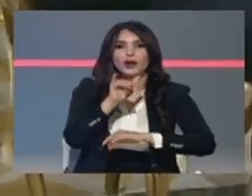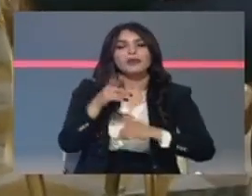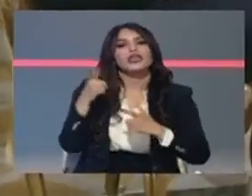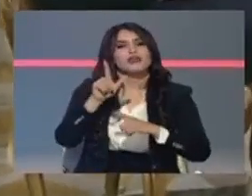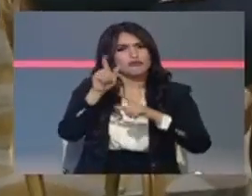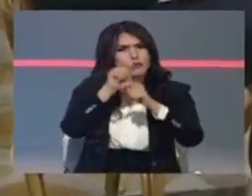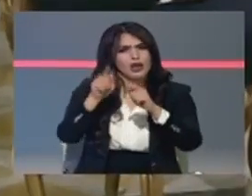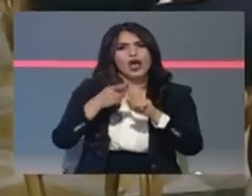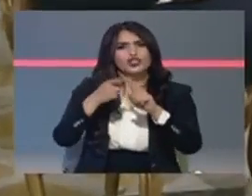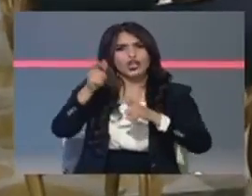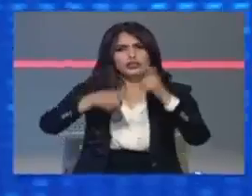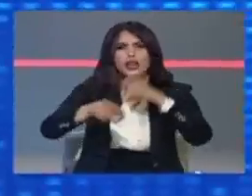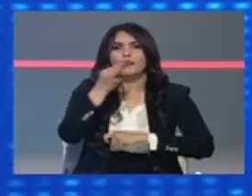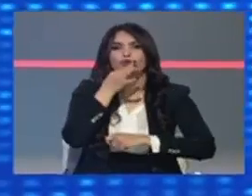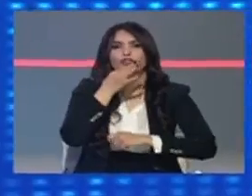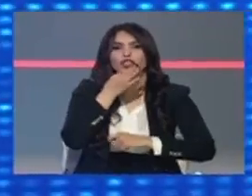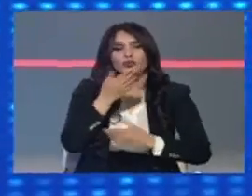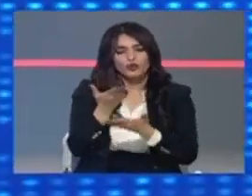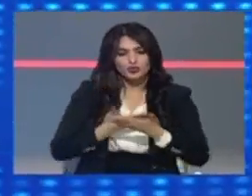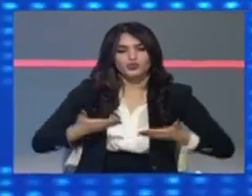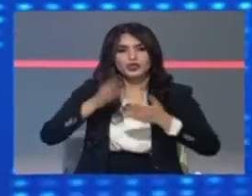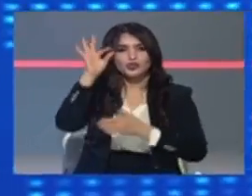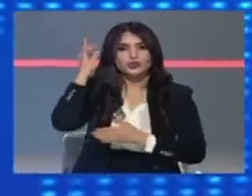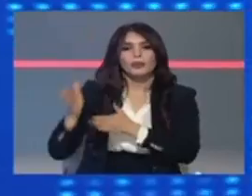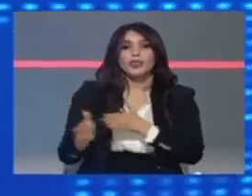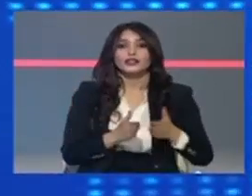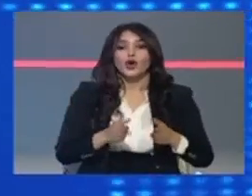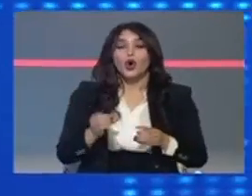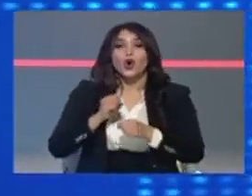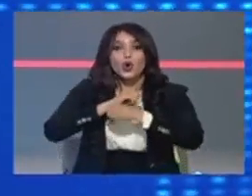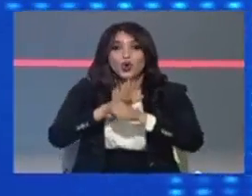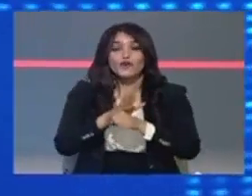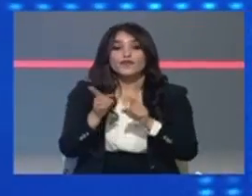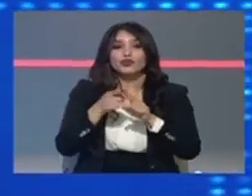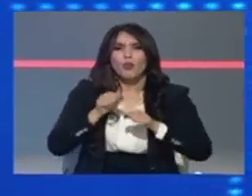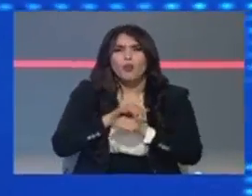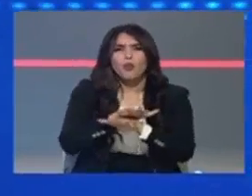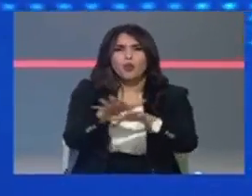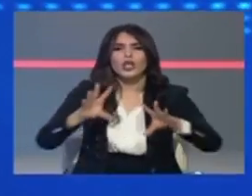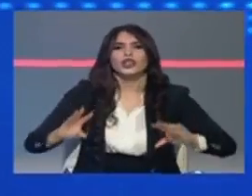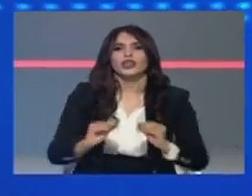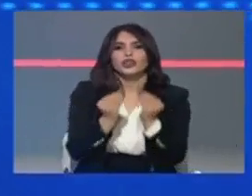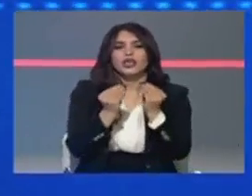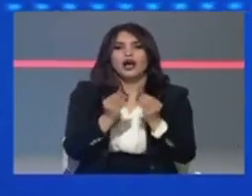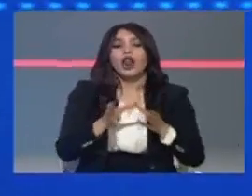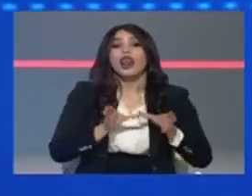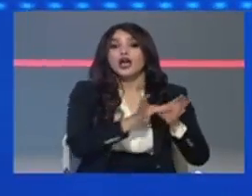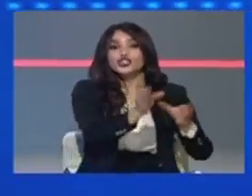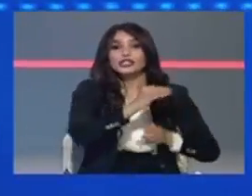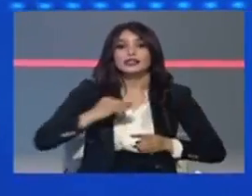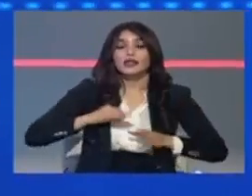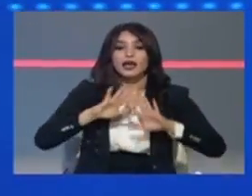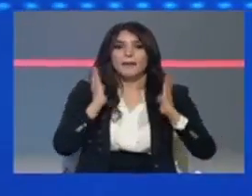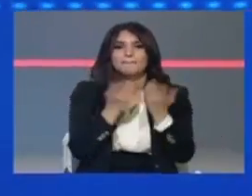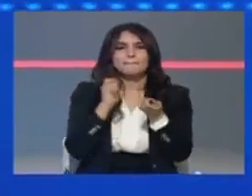المحتكرين والمضاربين. منذ تفشي فيروس كورونا في تونس وانطلاق الحجر الصحي العام، تغير